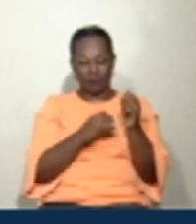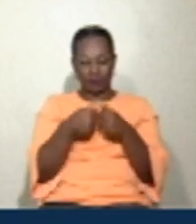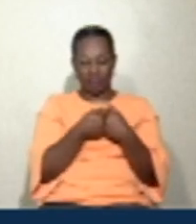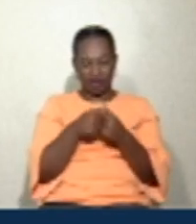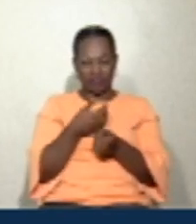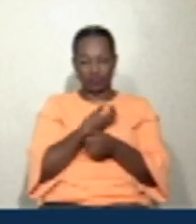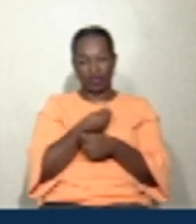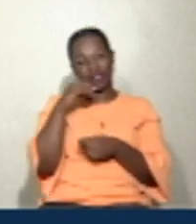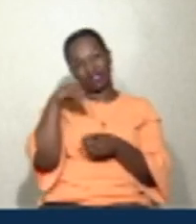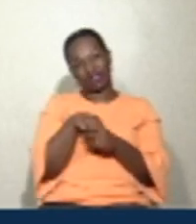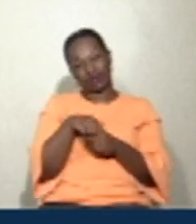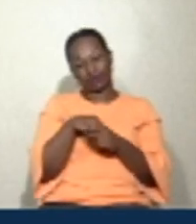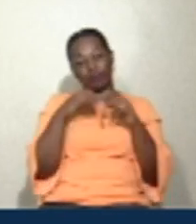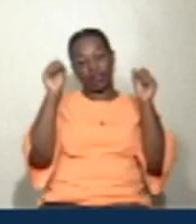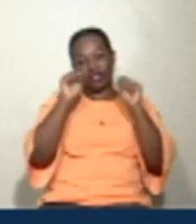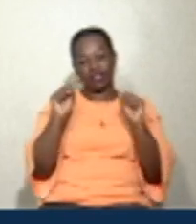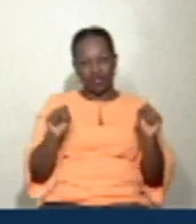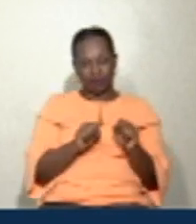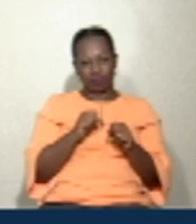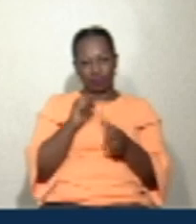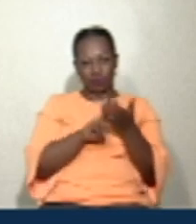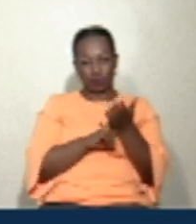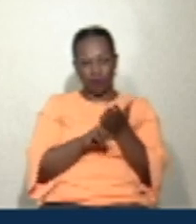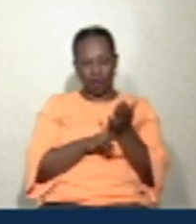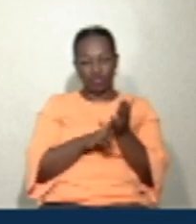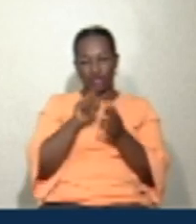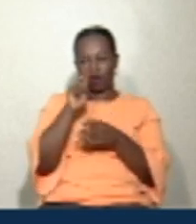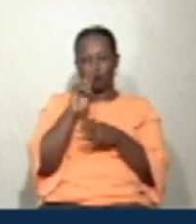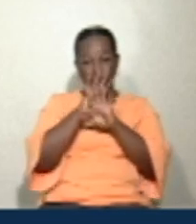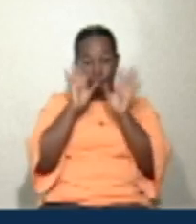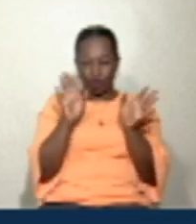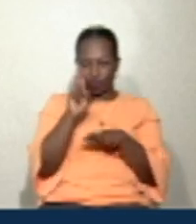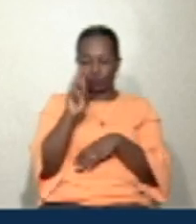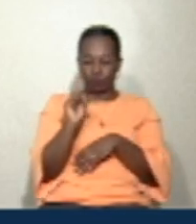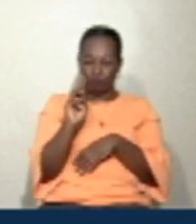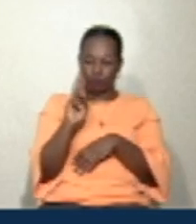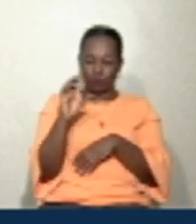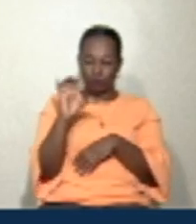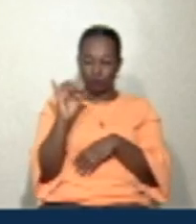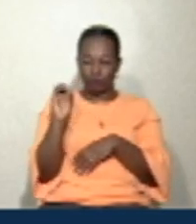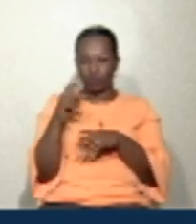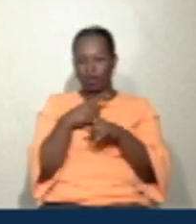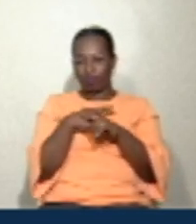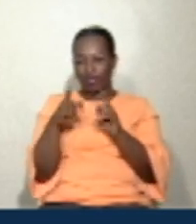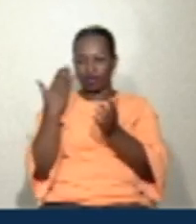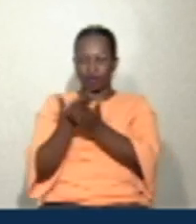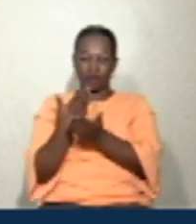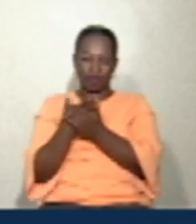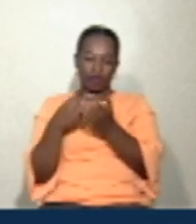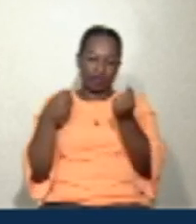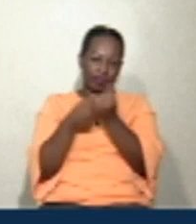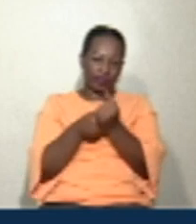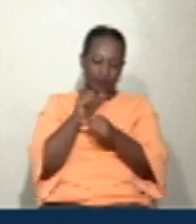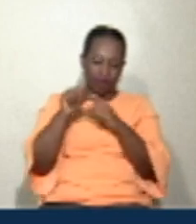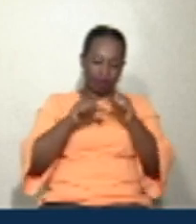twagiye tugira muri system dukoresha y'umucyo, ariko tukagera dusaba support nanone kuri help desk ku masezerano